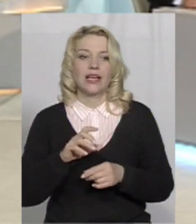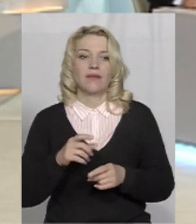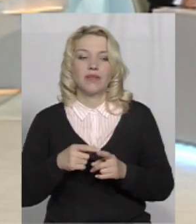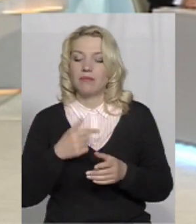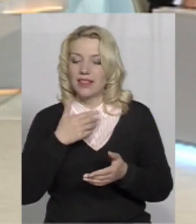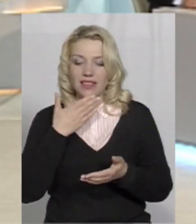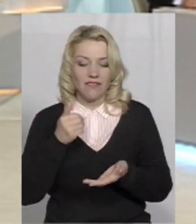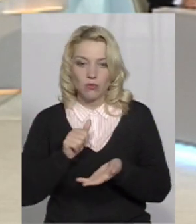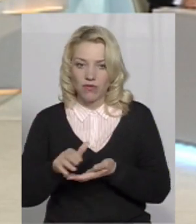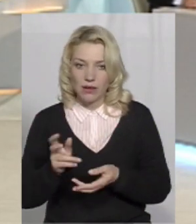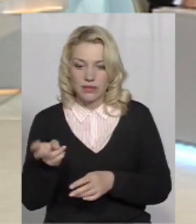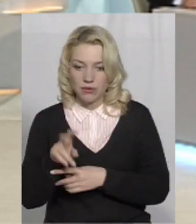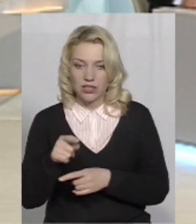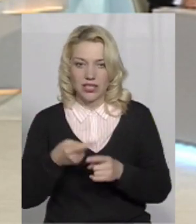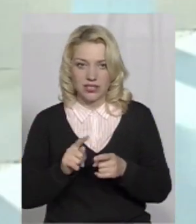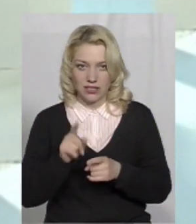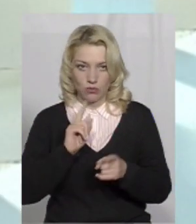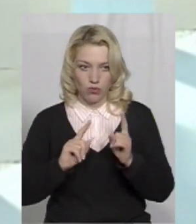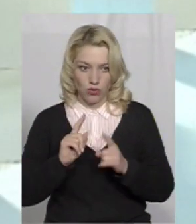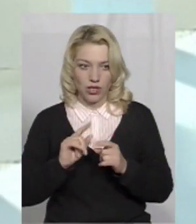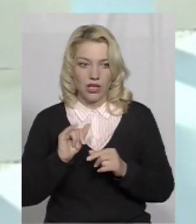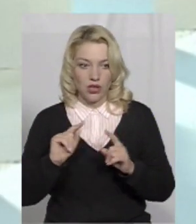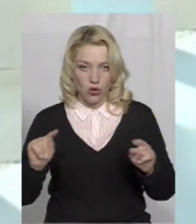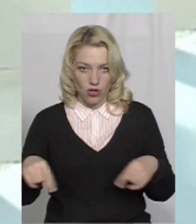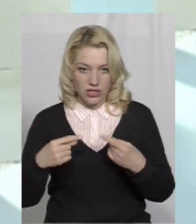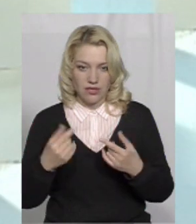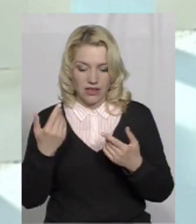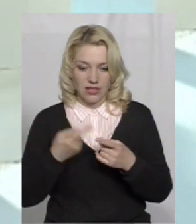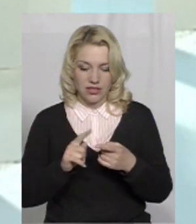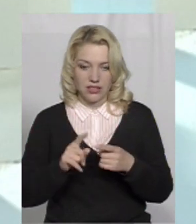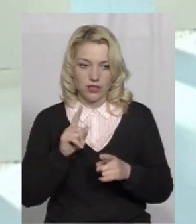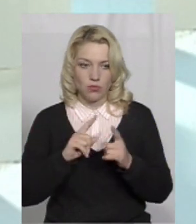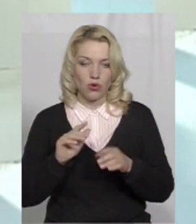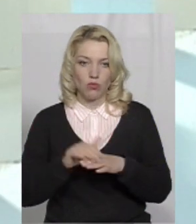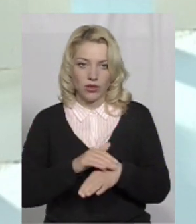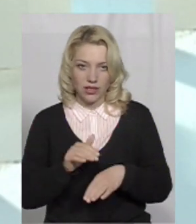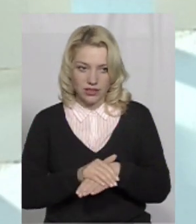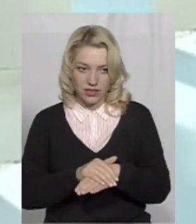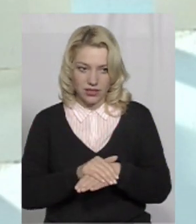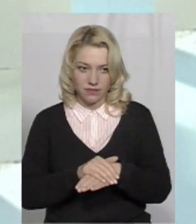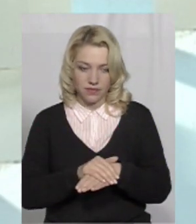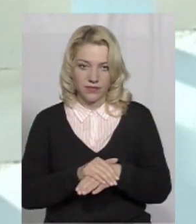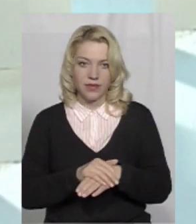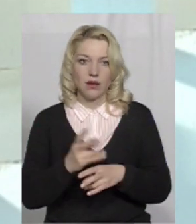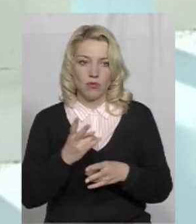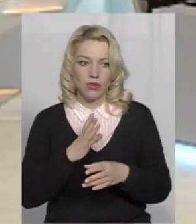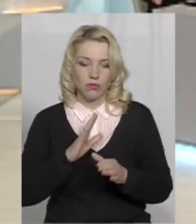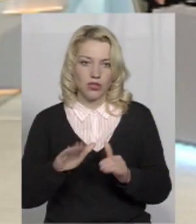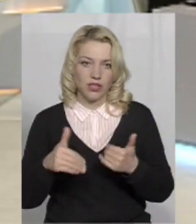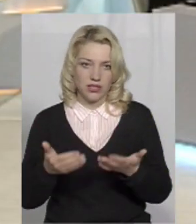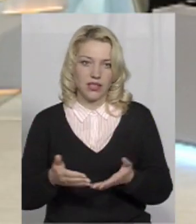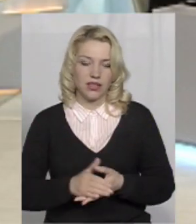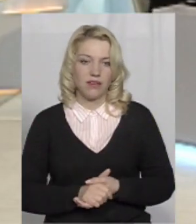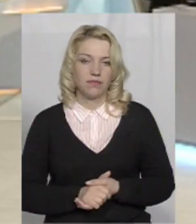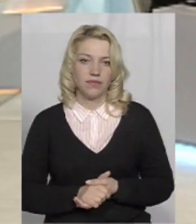не відмовляємося прийти до вас на ці збори і організувати вам ці збори. Будь ласка, має бути ініціатива.